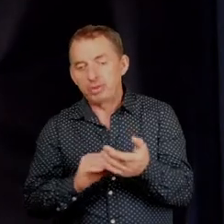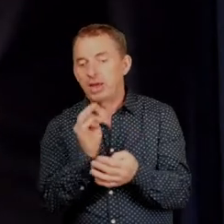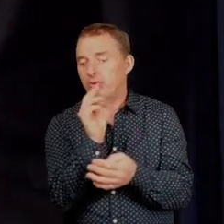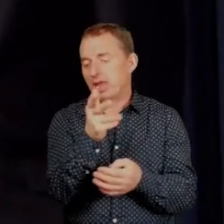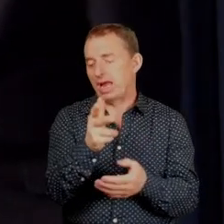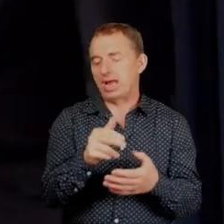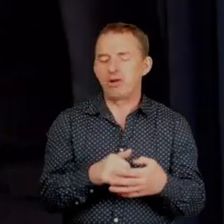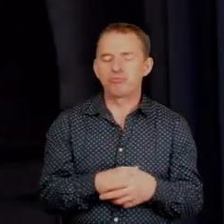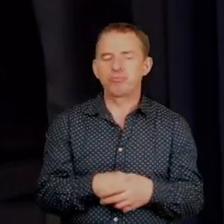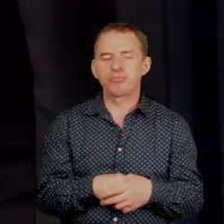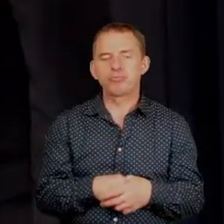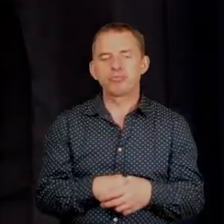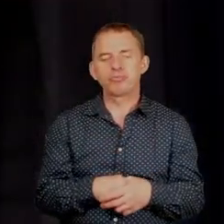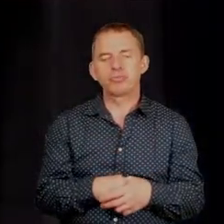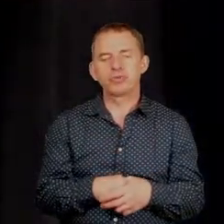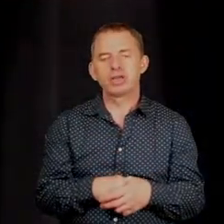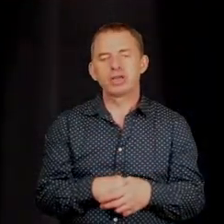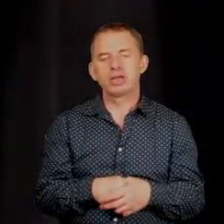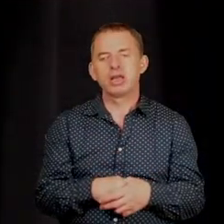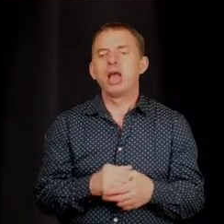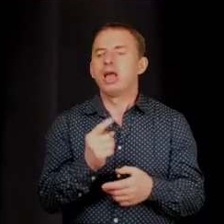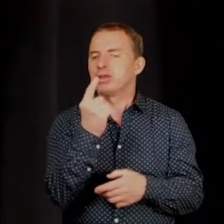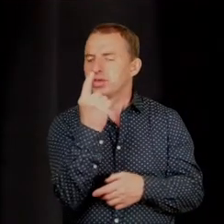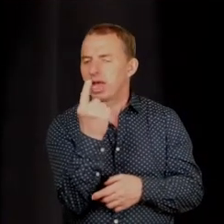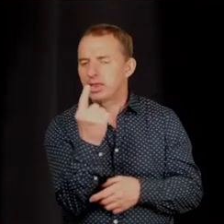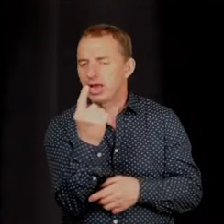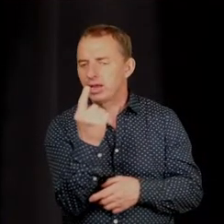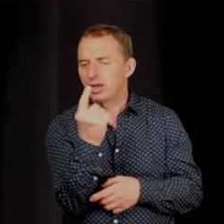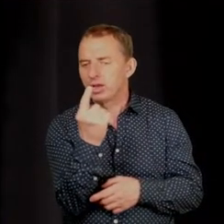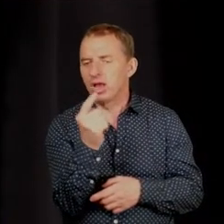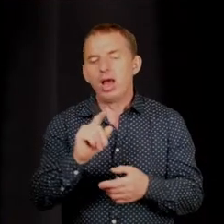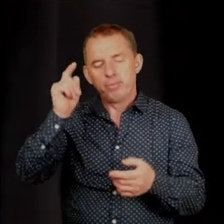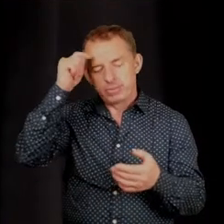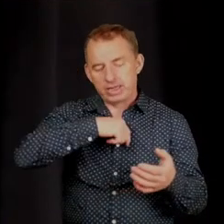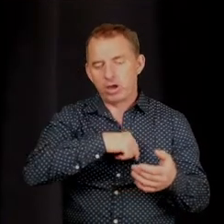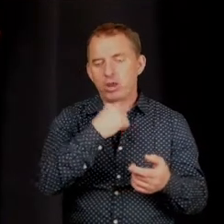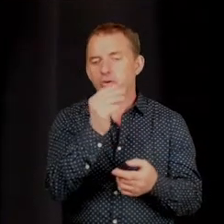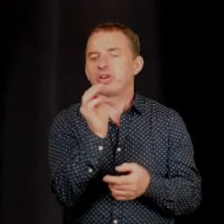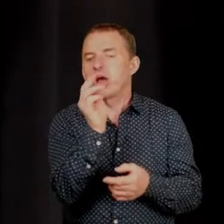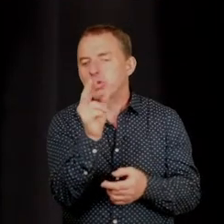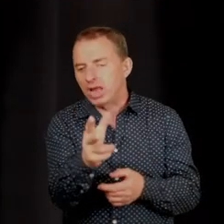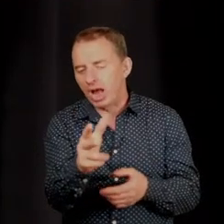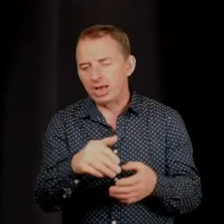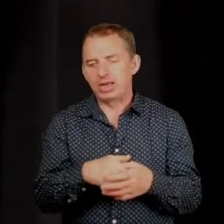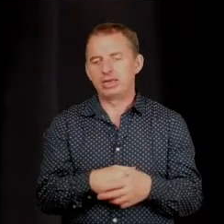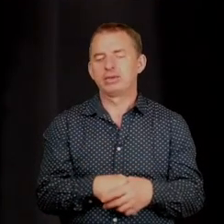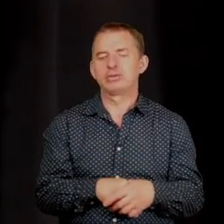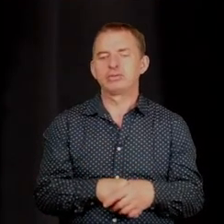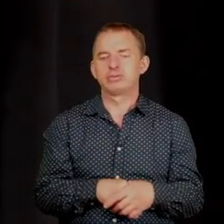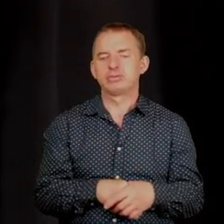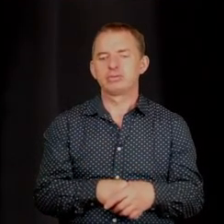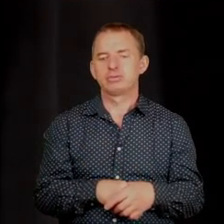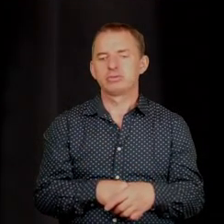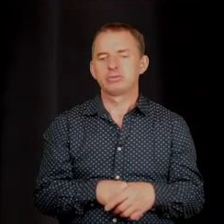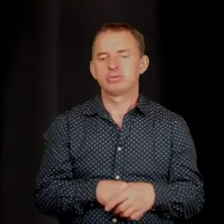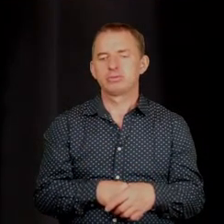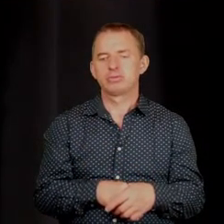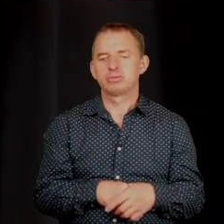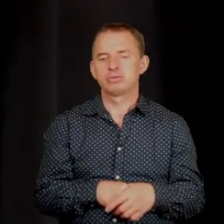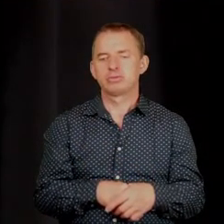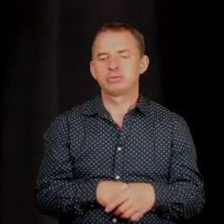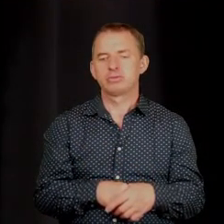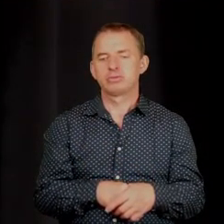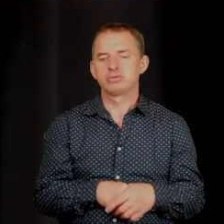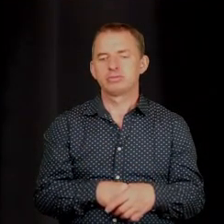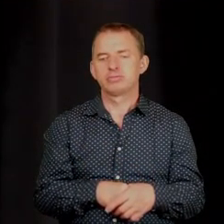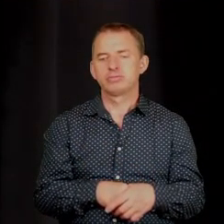One psychologist said this. Jeden psycholog powiedział tak. Human beings can bear almost anything if